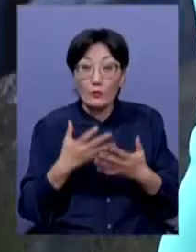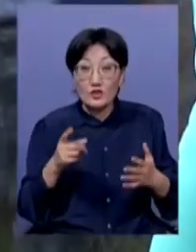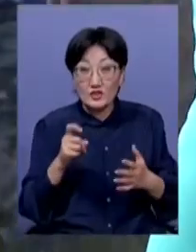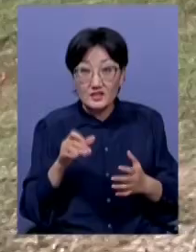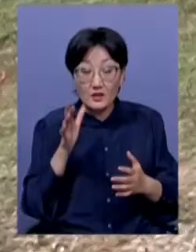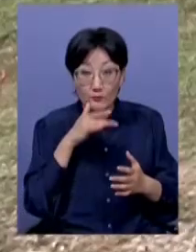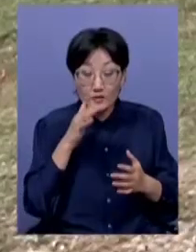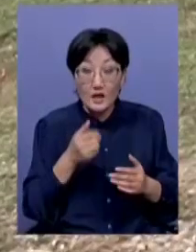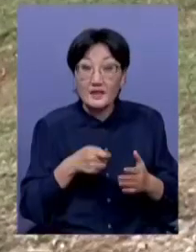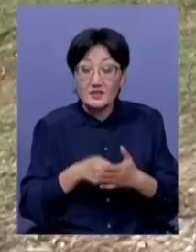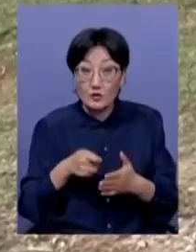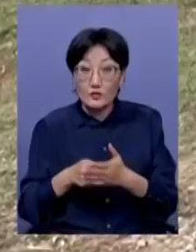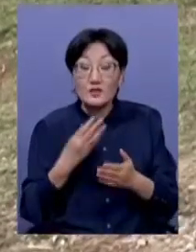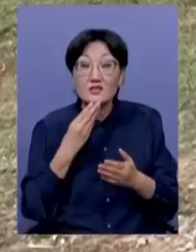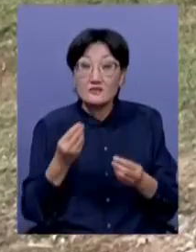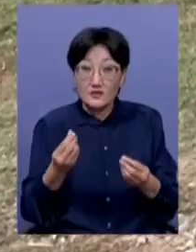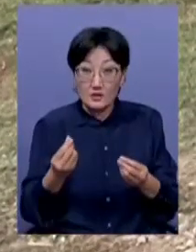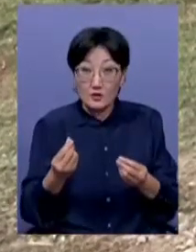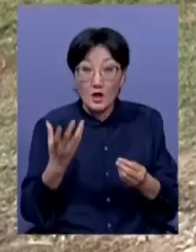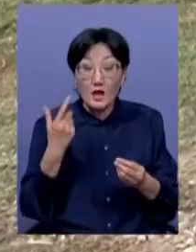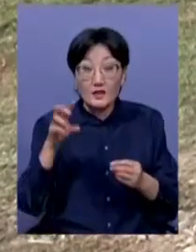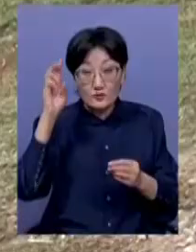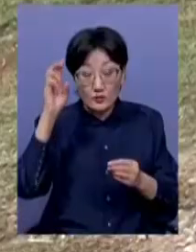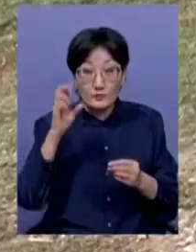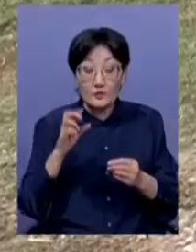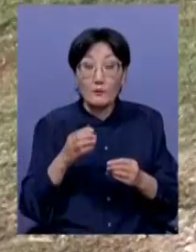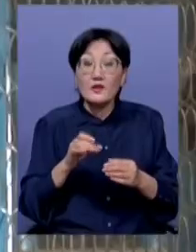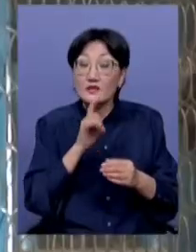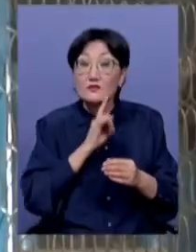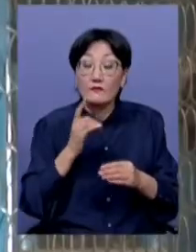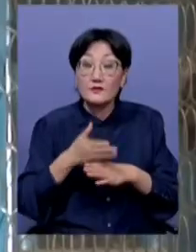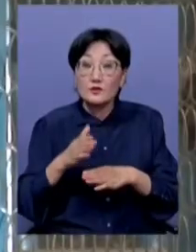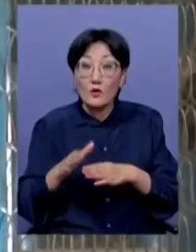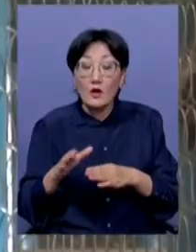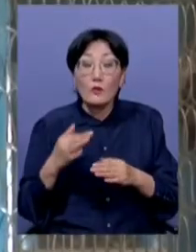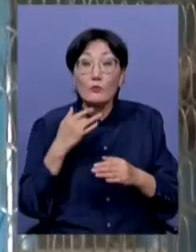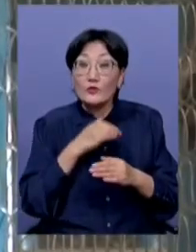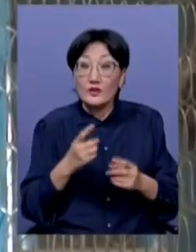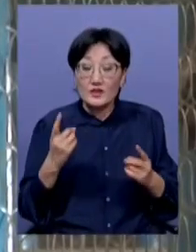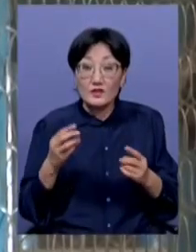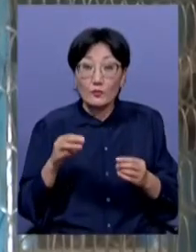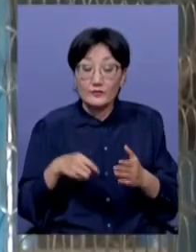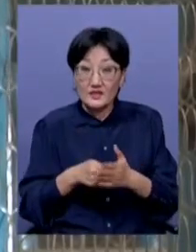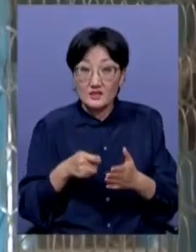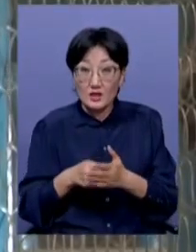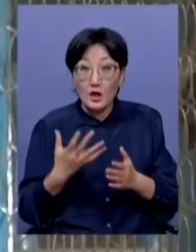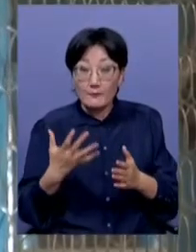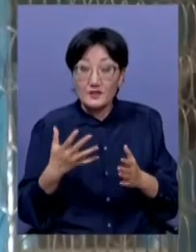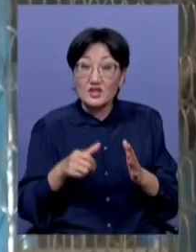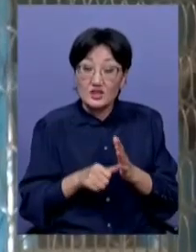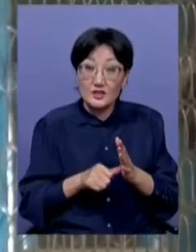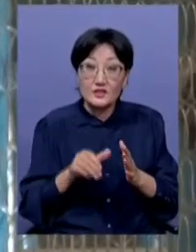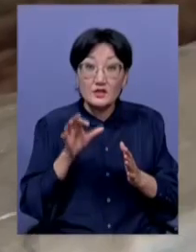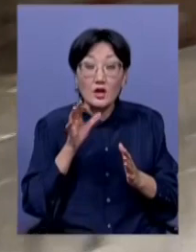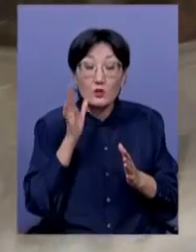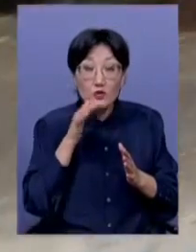животных, которых она кормит за свой счет. Тогда как государство, сетует женщина, выделяет баснословные суммы на содержание 5-6 кошек и